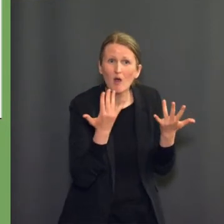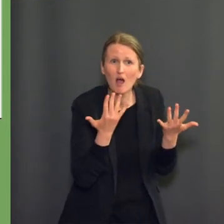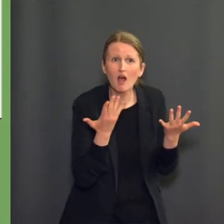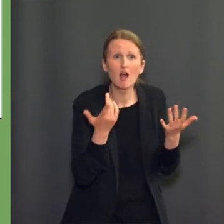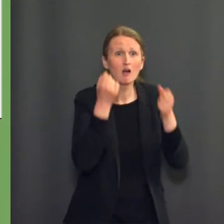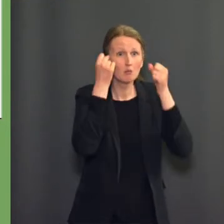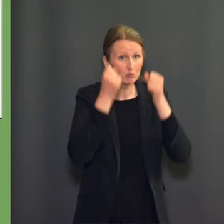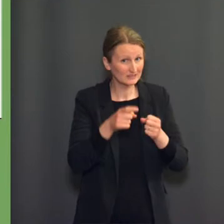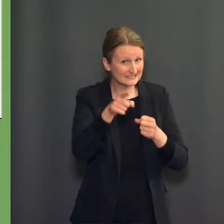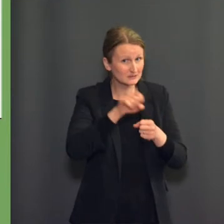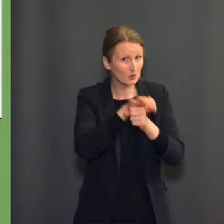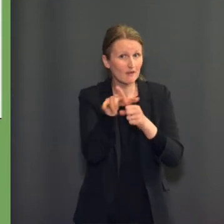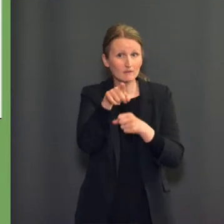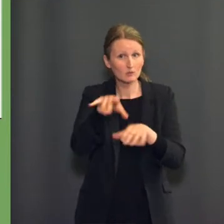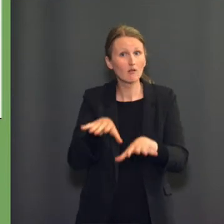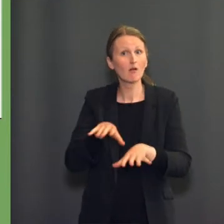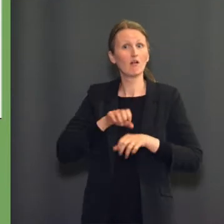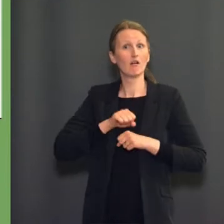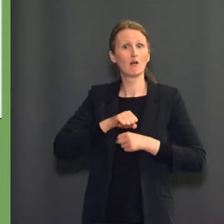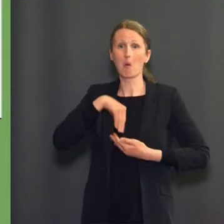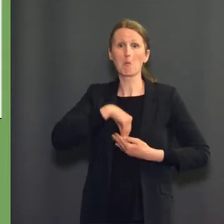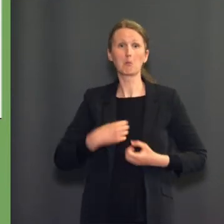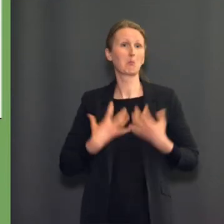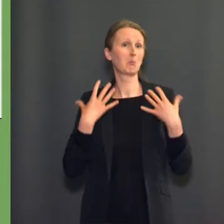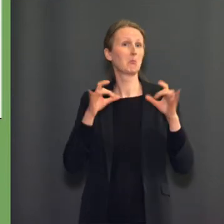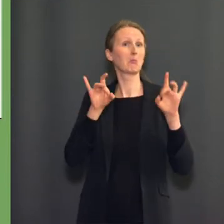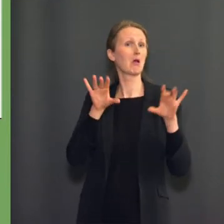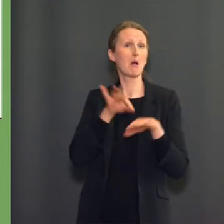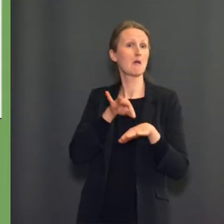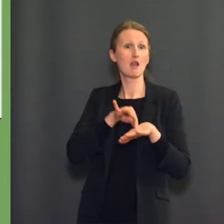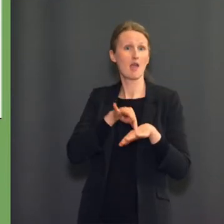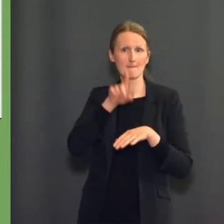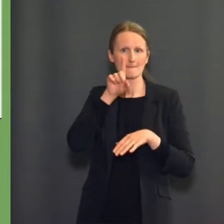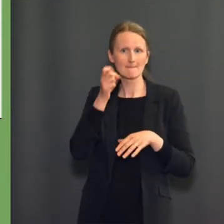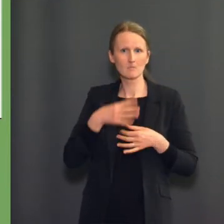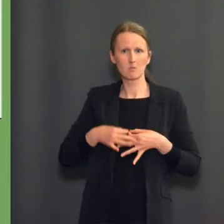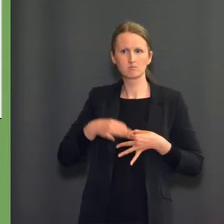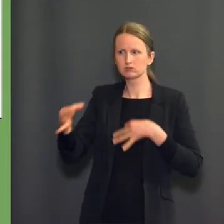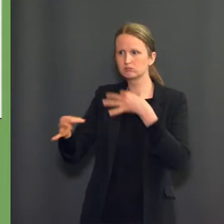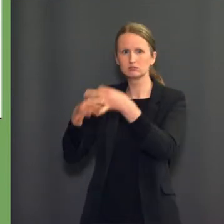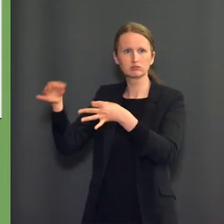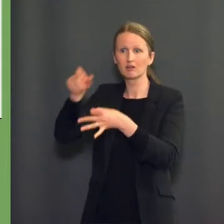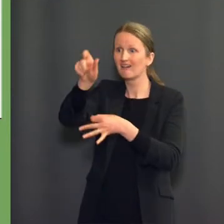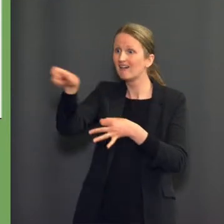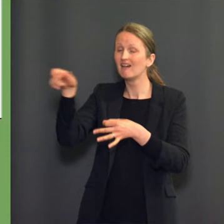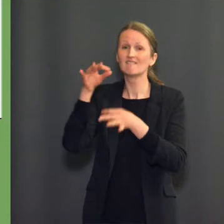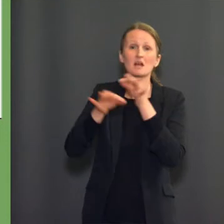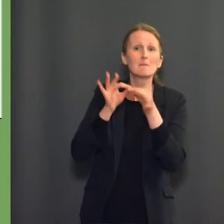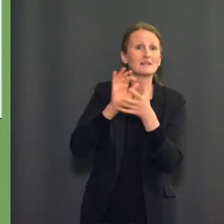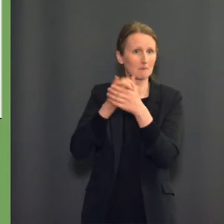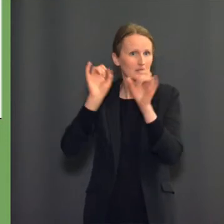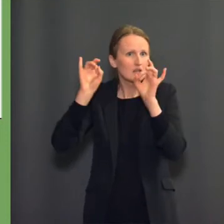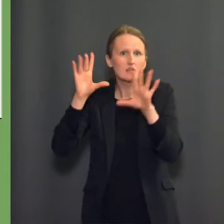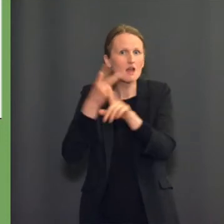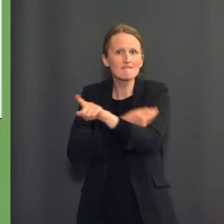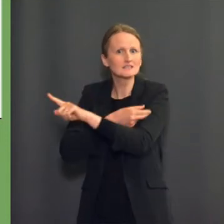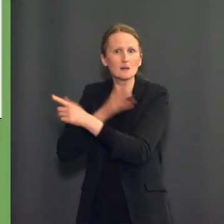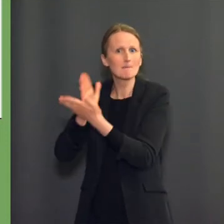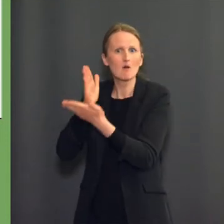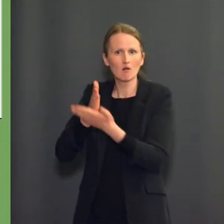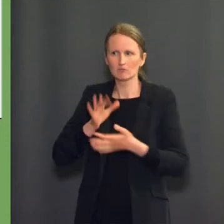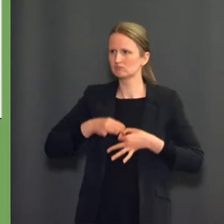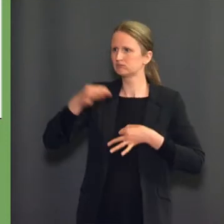votre famille ou à vos amis qui n'ont pas encore été vaccinés. Tant que l'immunité collective n'est